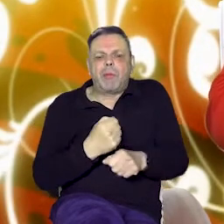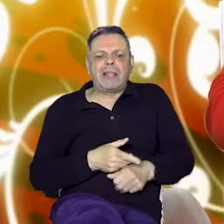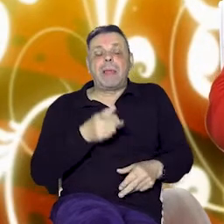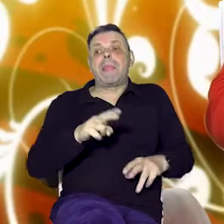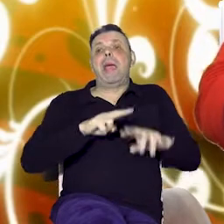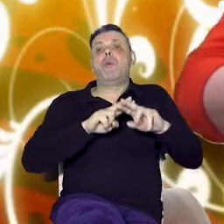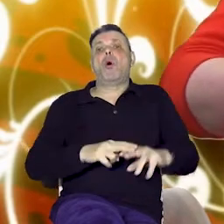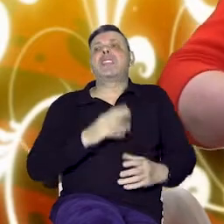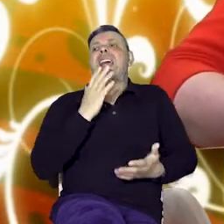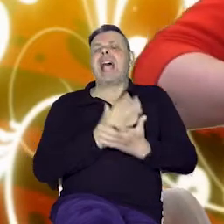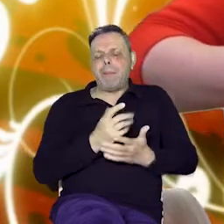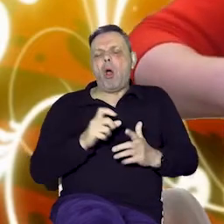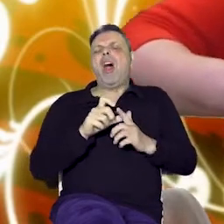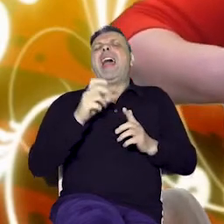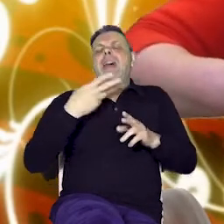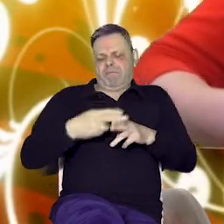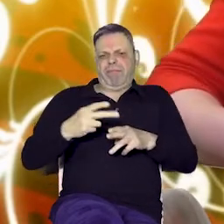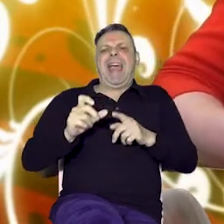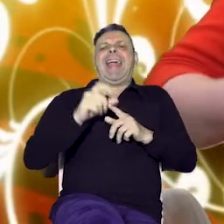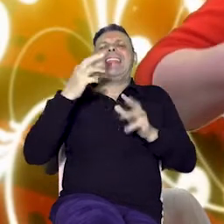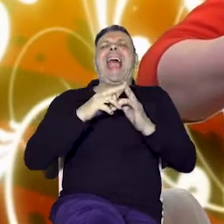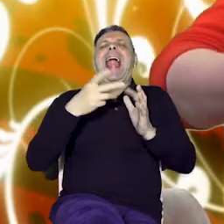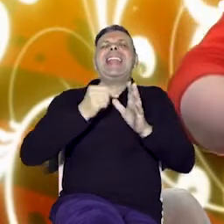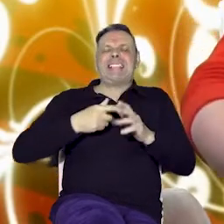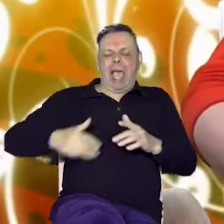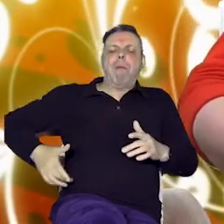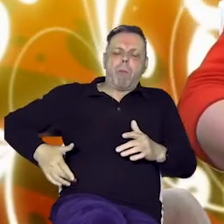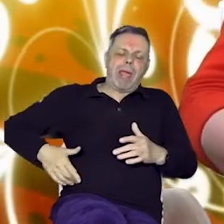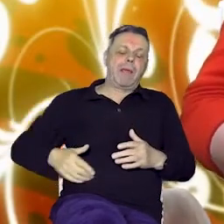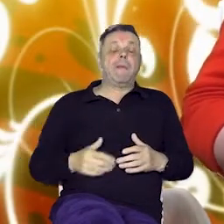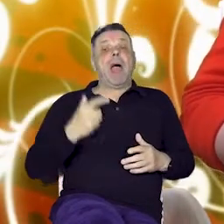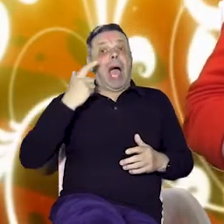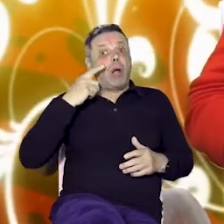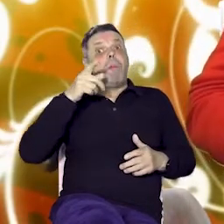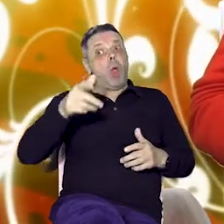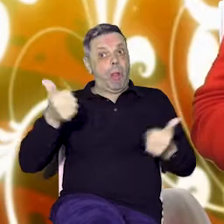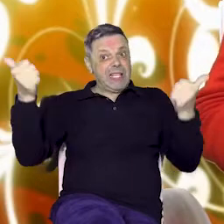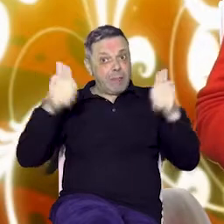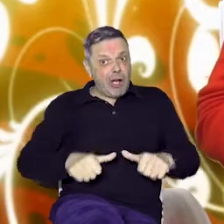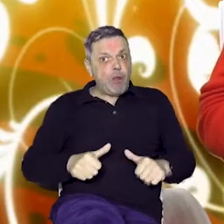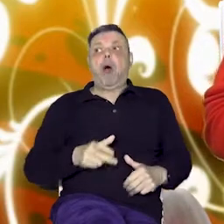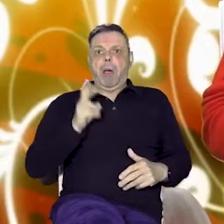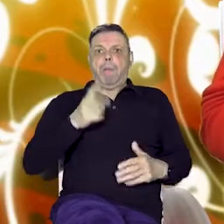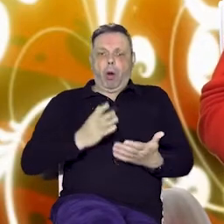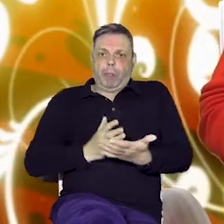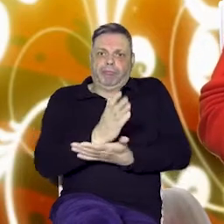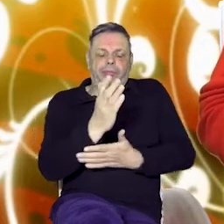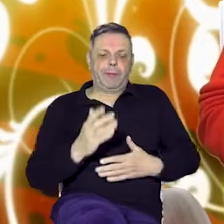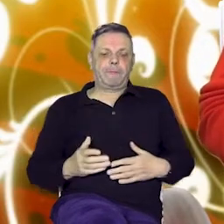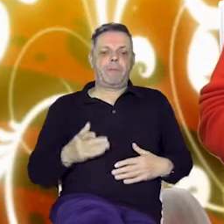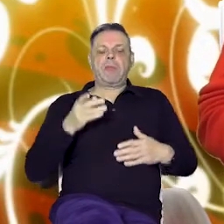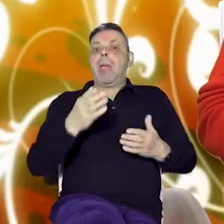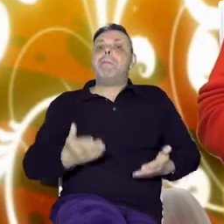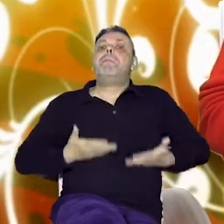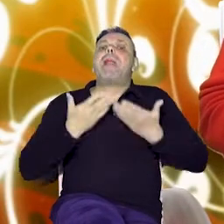preostaje dijaliza, a na bubreg koji bi, ako on smršavi, mogao funkcionirati. Na preporuku da evo to je jedino što on